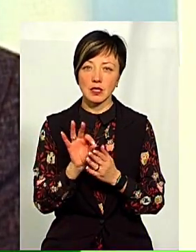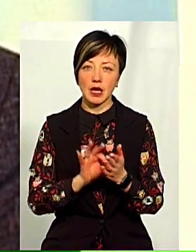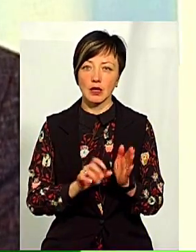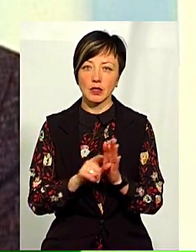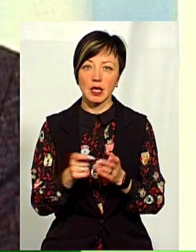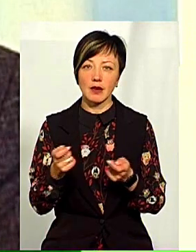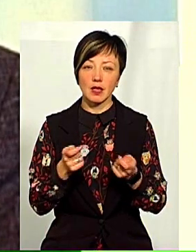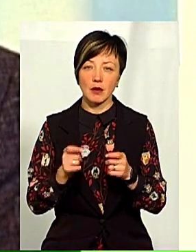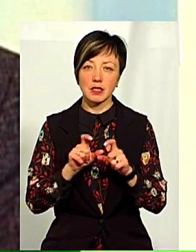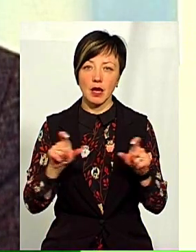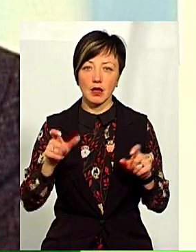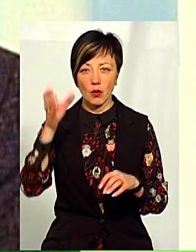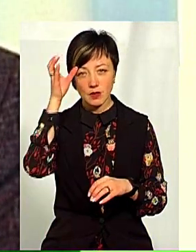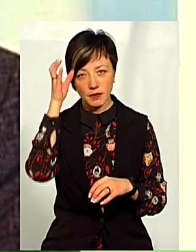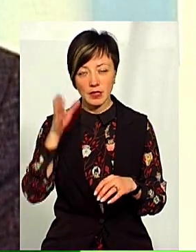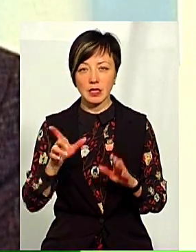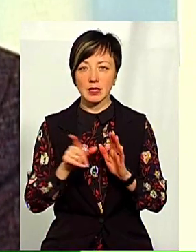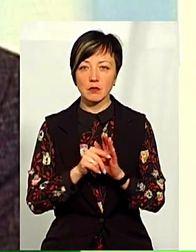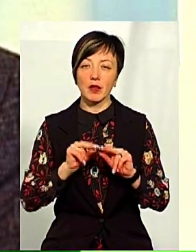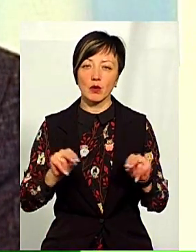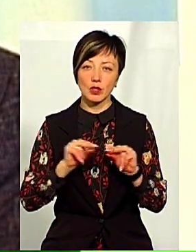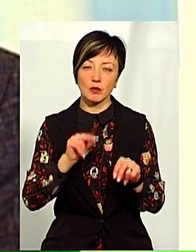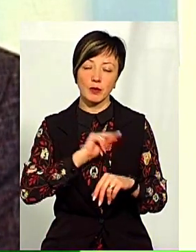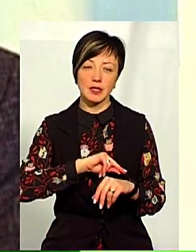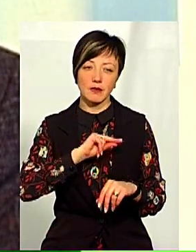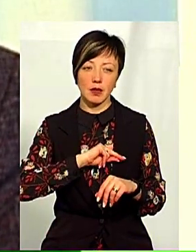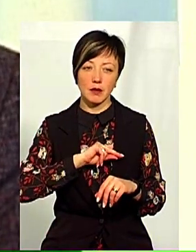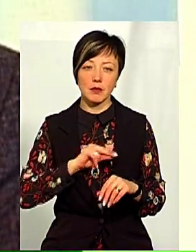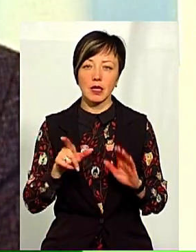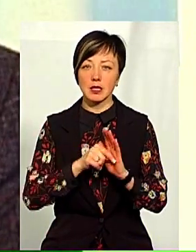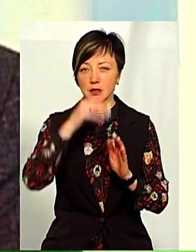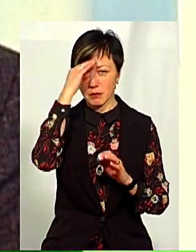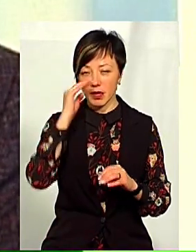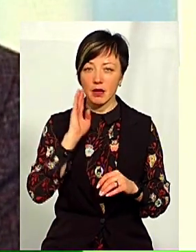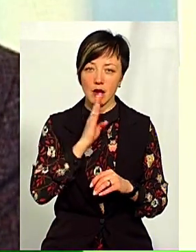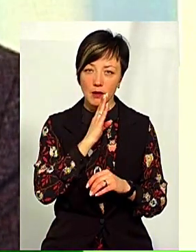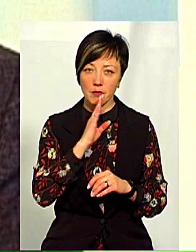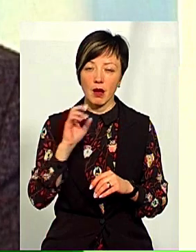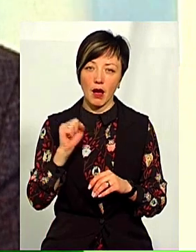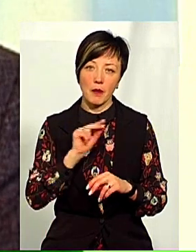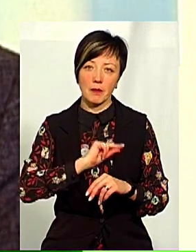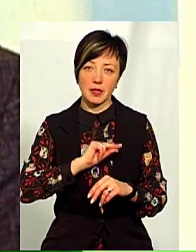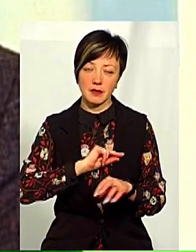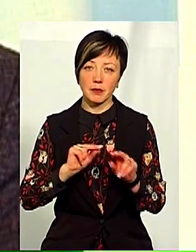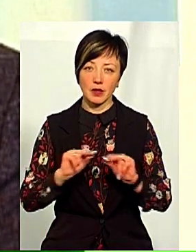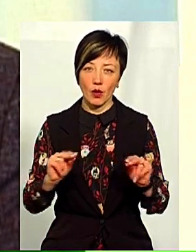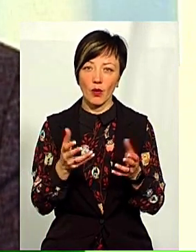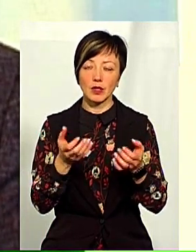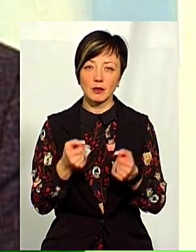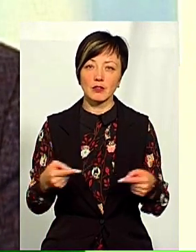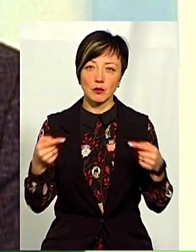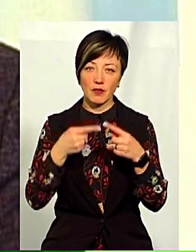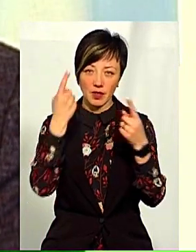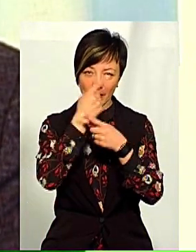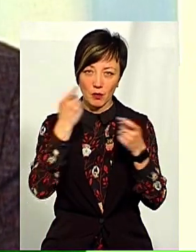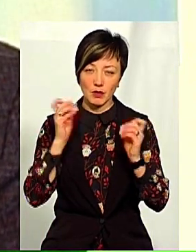керівниками закладів освіти, з педагогічними працівниками, з батьками. А педагогічні працівники, отримавши вже відповідну